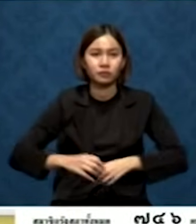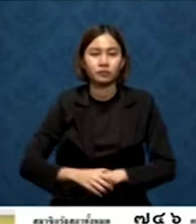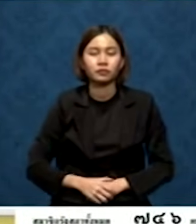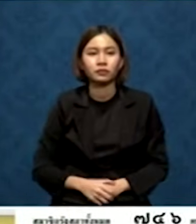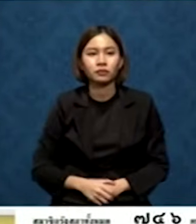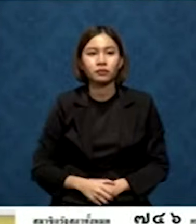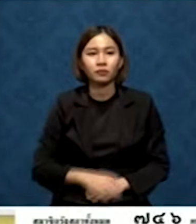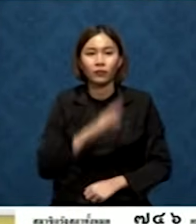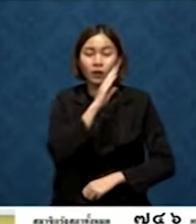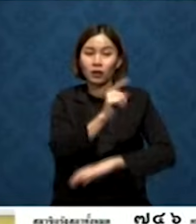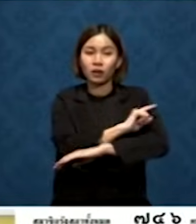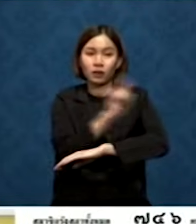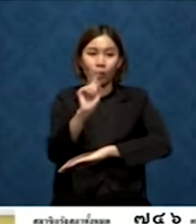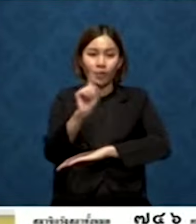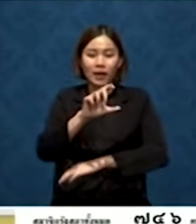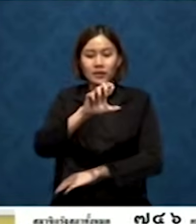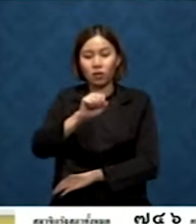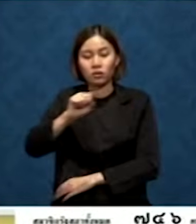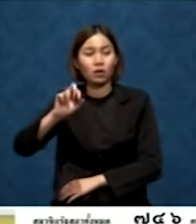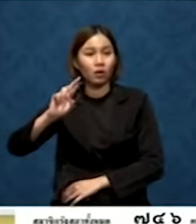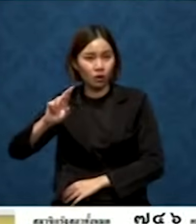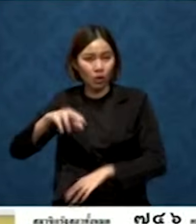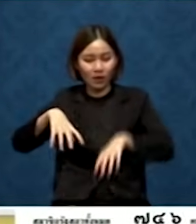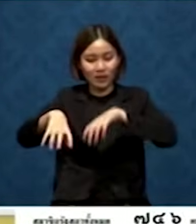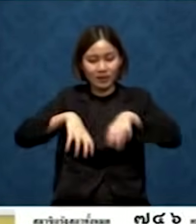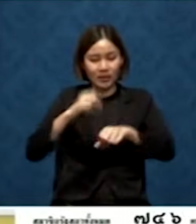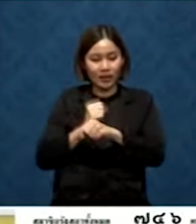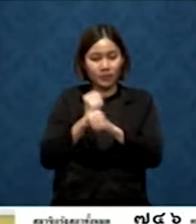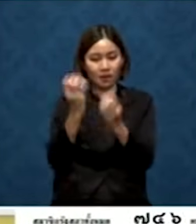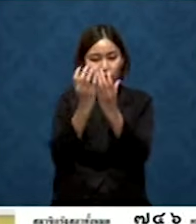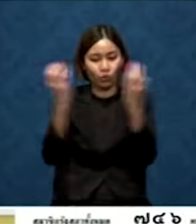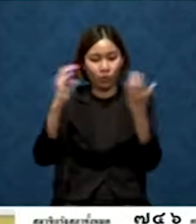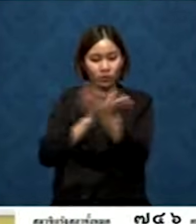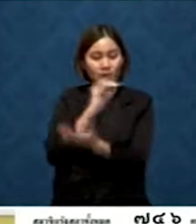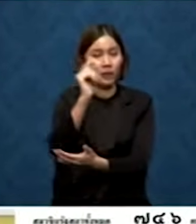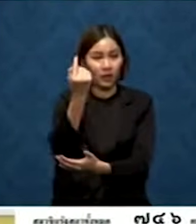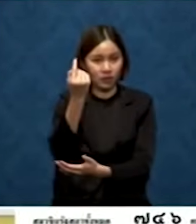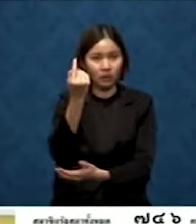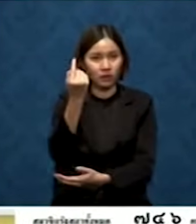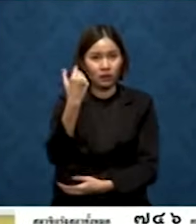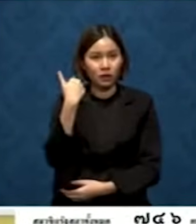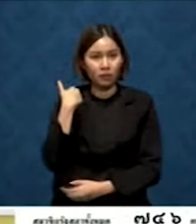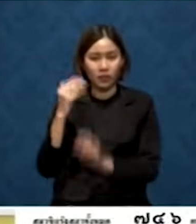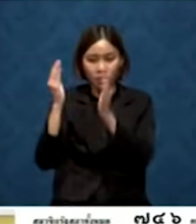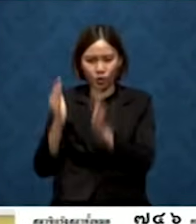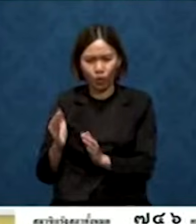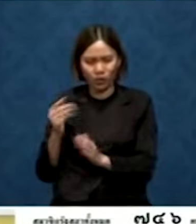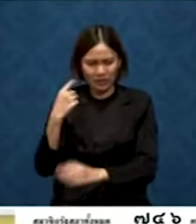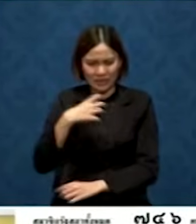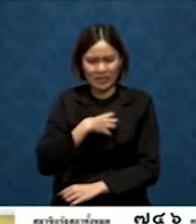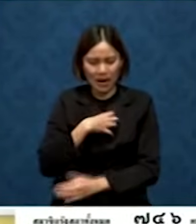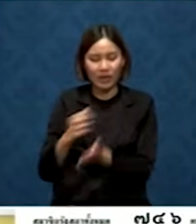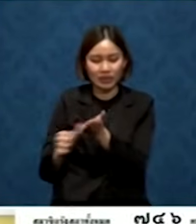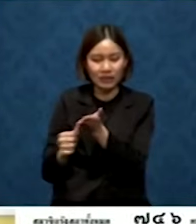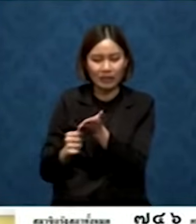หรือหากวันหนึ่งครับในระหว่างที่สทรนั้นกำลังจัดทำรัฐธรรมนูญฉบับใหม่เกิดคนที่อยากที่จะมีการแก้